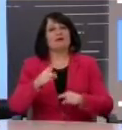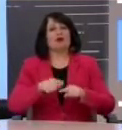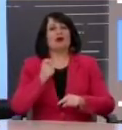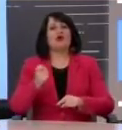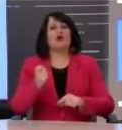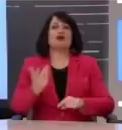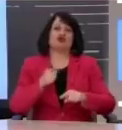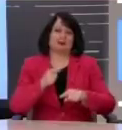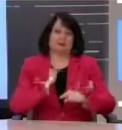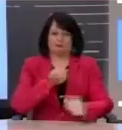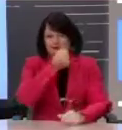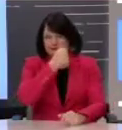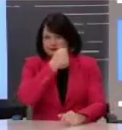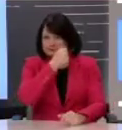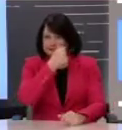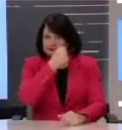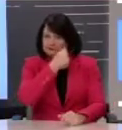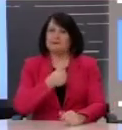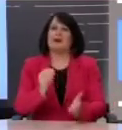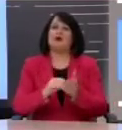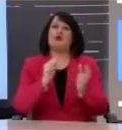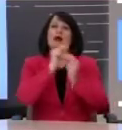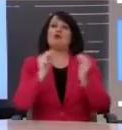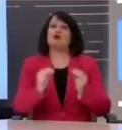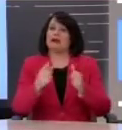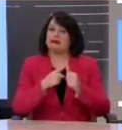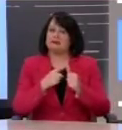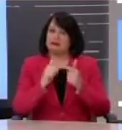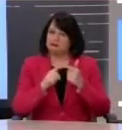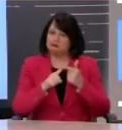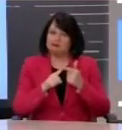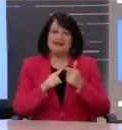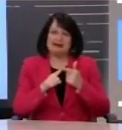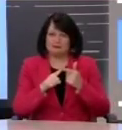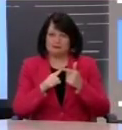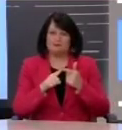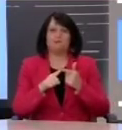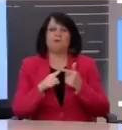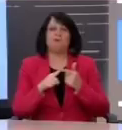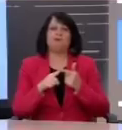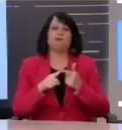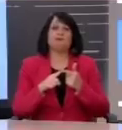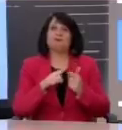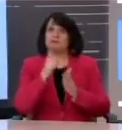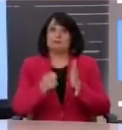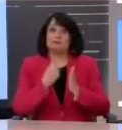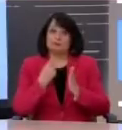αυτού. Αυτό αποτέλεσμα ήταν το γεγονός ότι για πρώτη